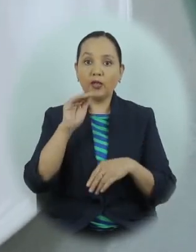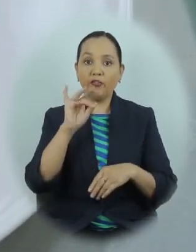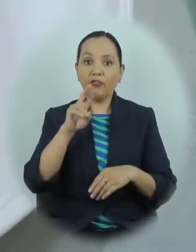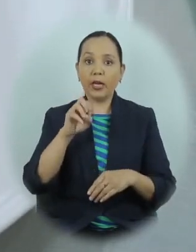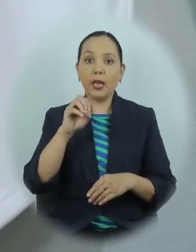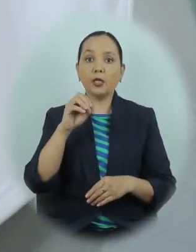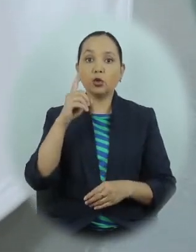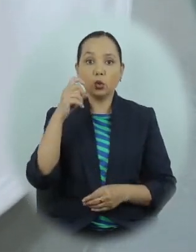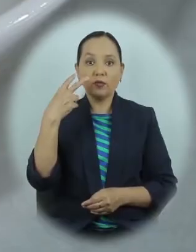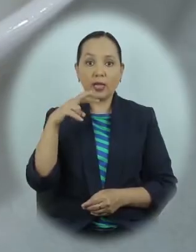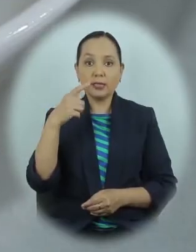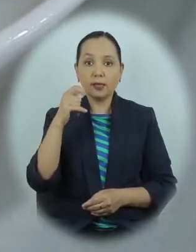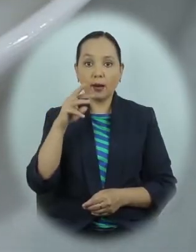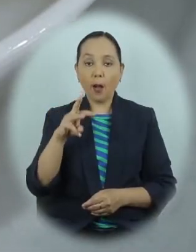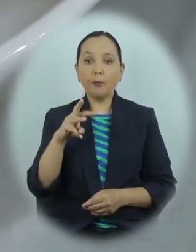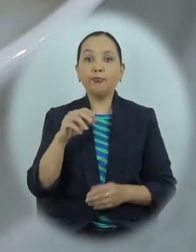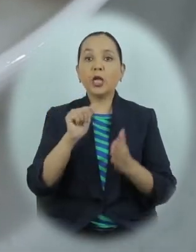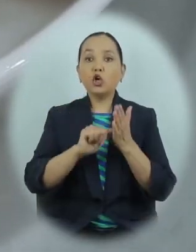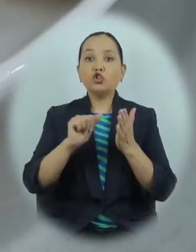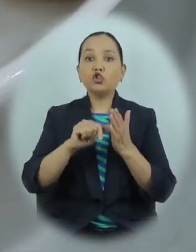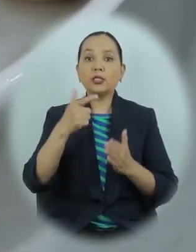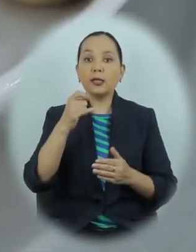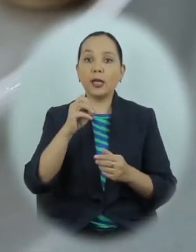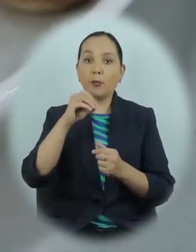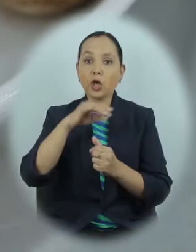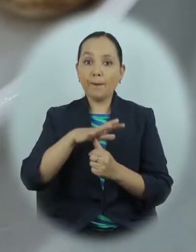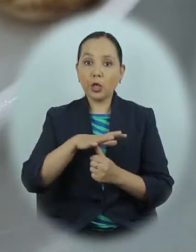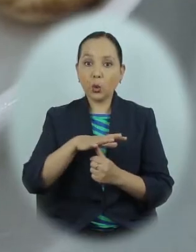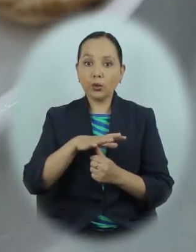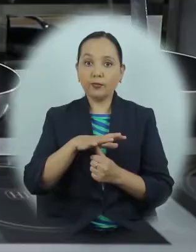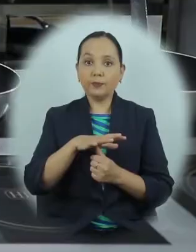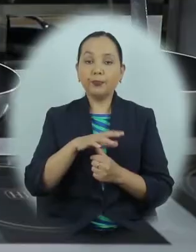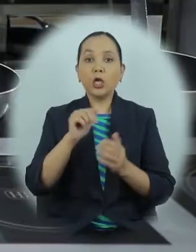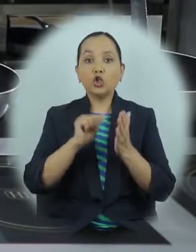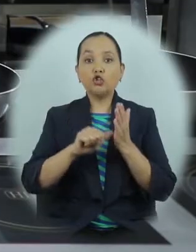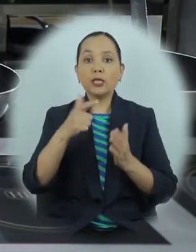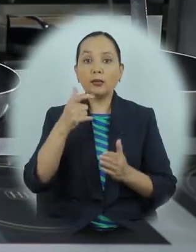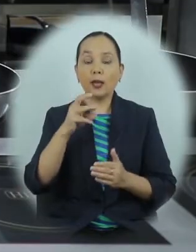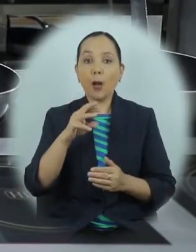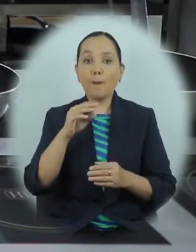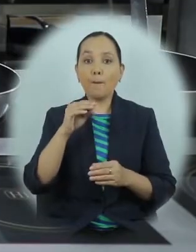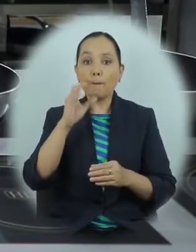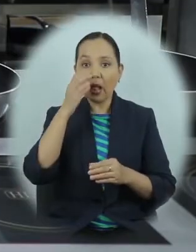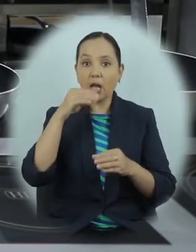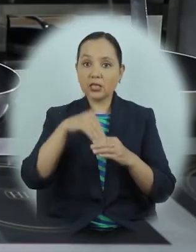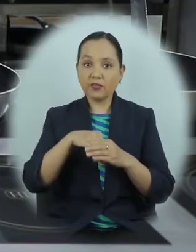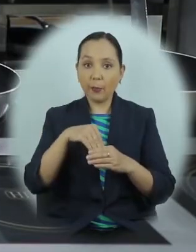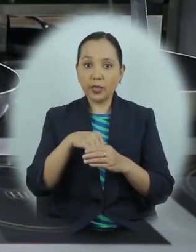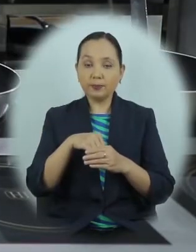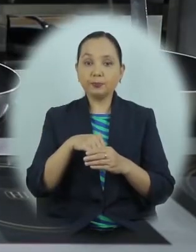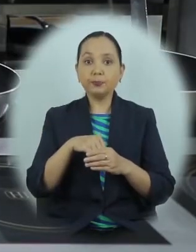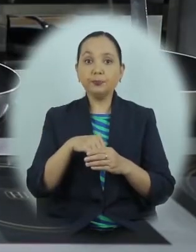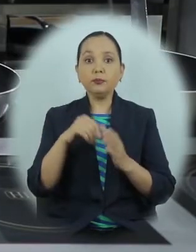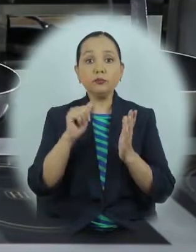120 грамм 60 граммов шампиньонов 60 граммов болгарского перца и